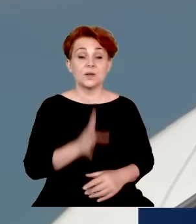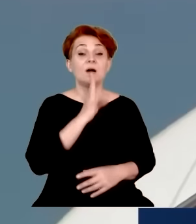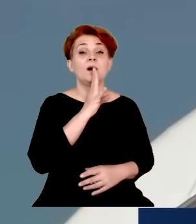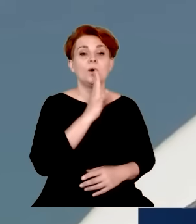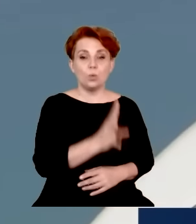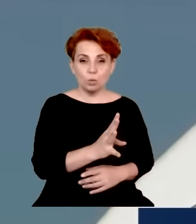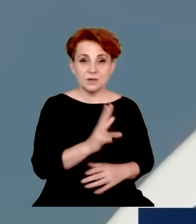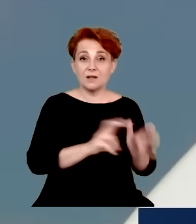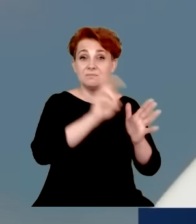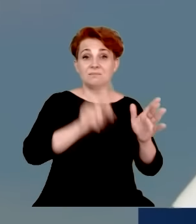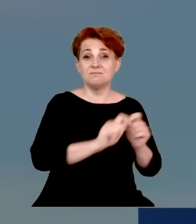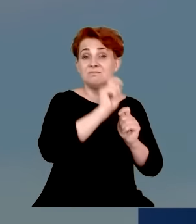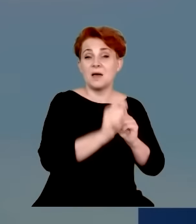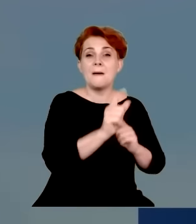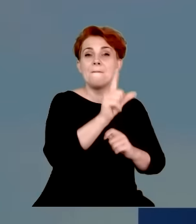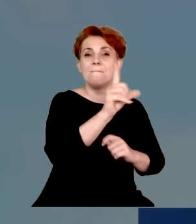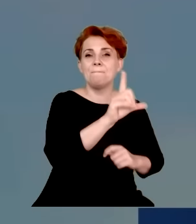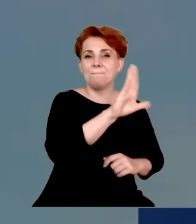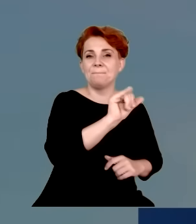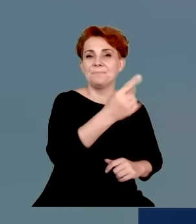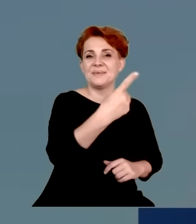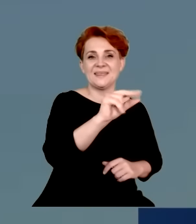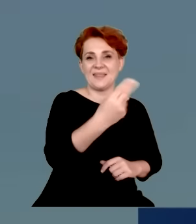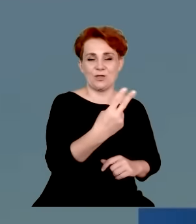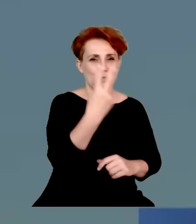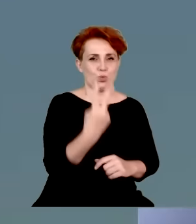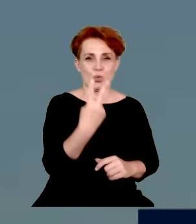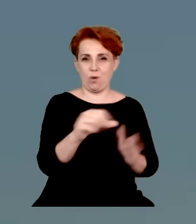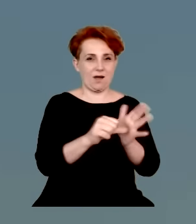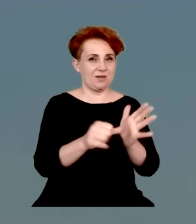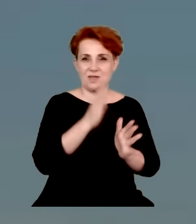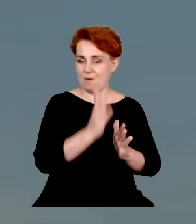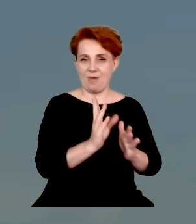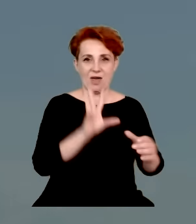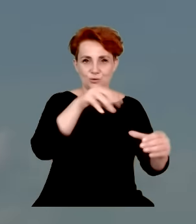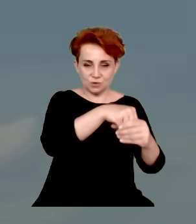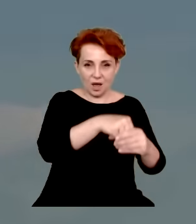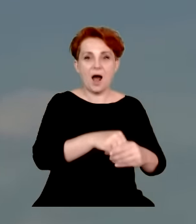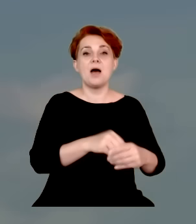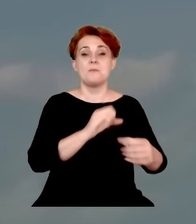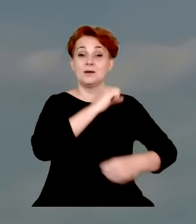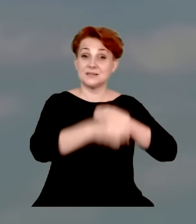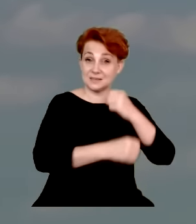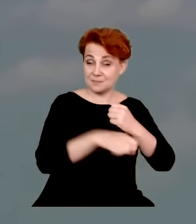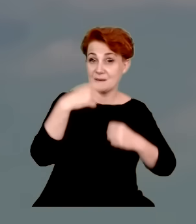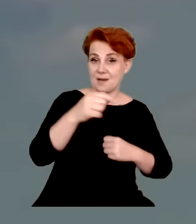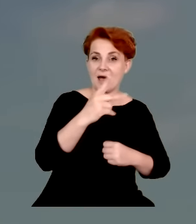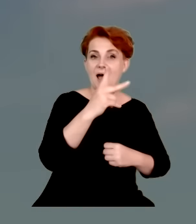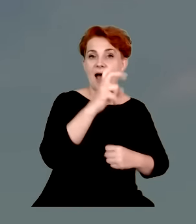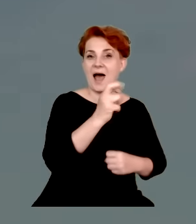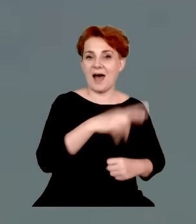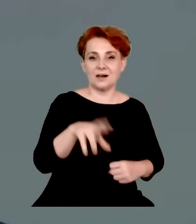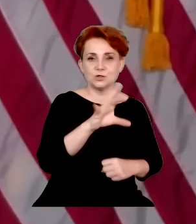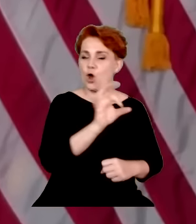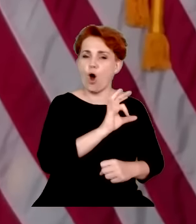rezygnacji prezydenta Joe Bidena z kandydowania na drugą kadencję swój pierwszy wiec wyborczy miała urzędująca wiceprezydent Kamala Harris i od razu